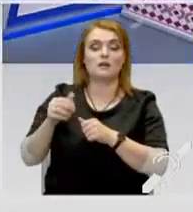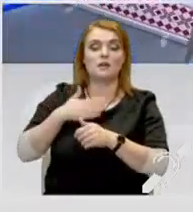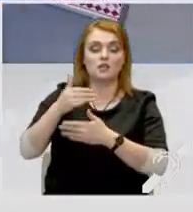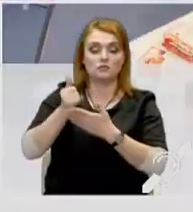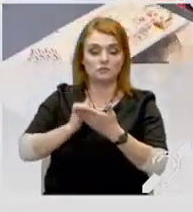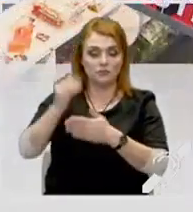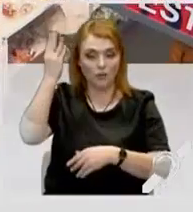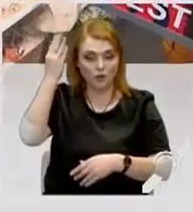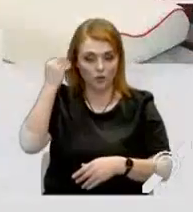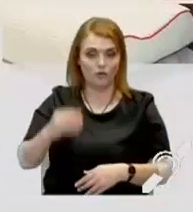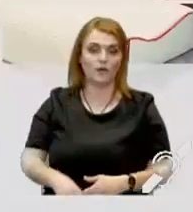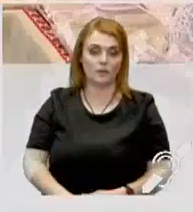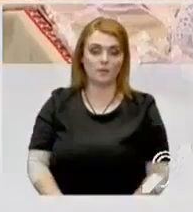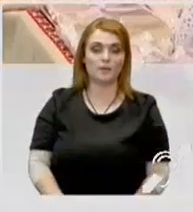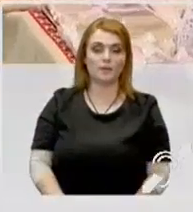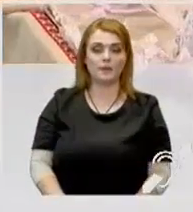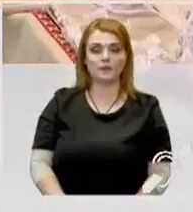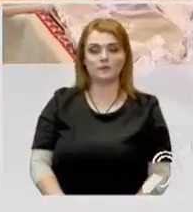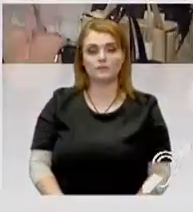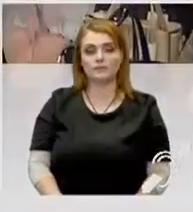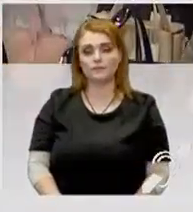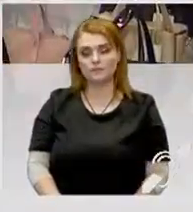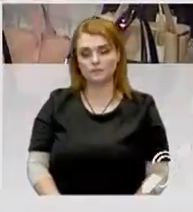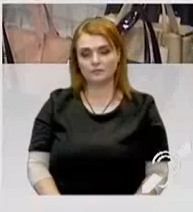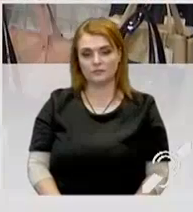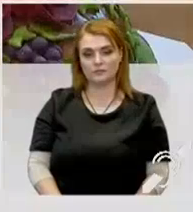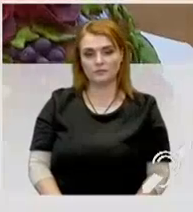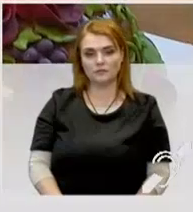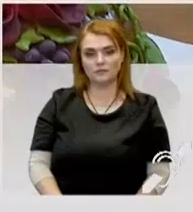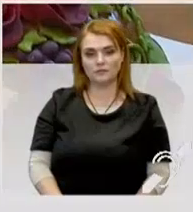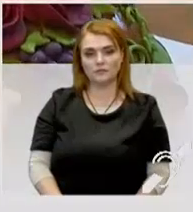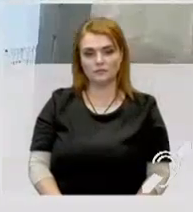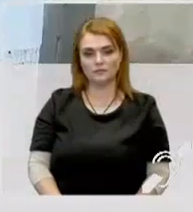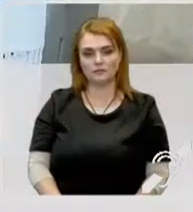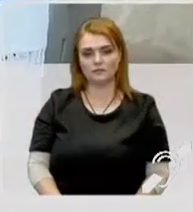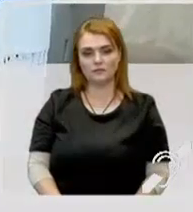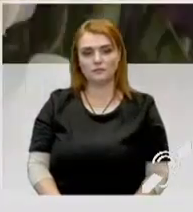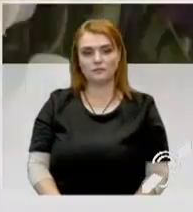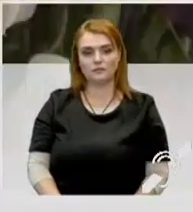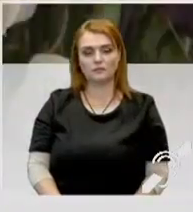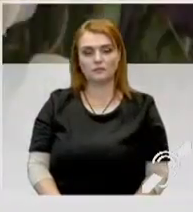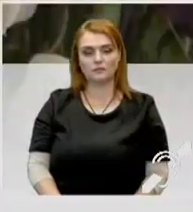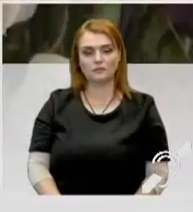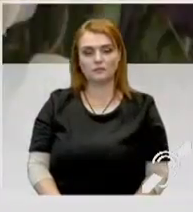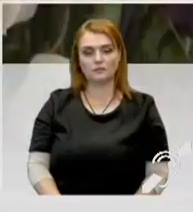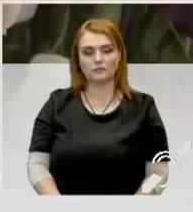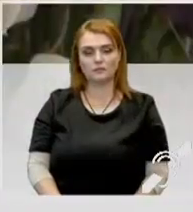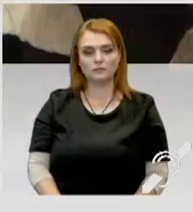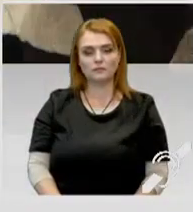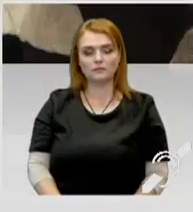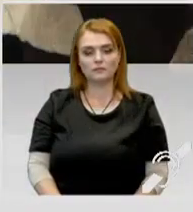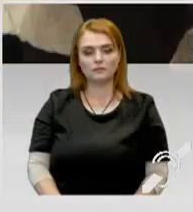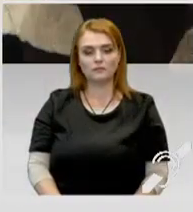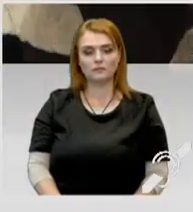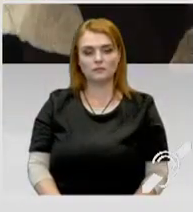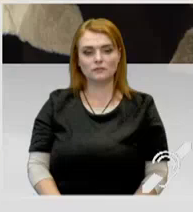domeniul de procesare, vrem speță să acest domeniu să-l promovăm, cât mai mult să procesăm în Republica Moldova,